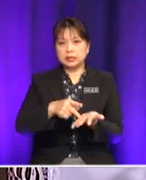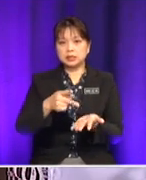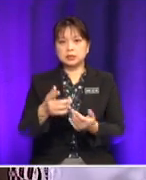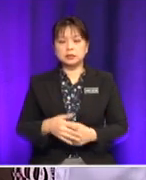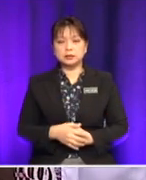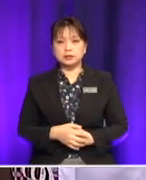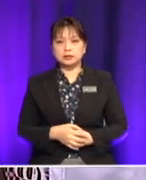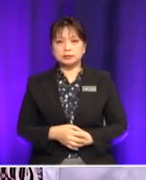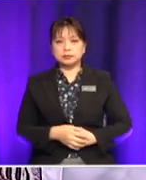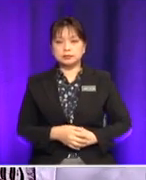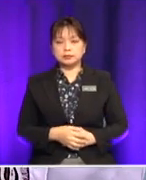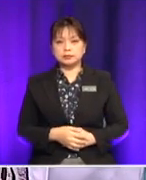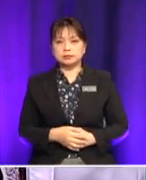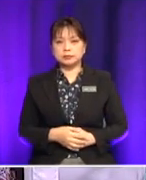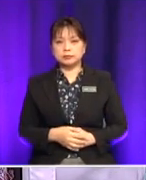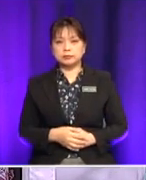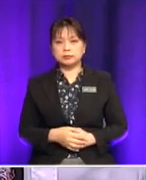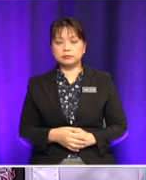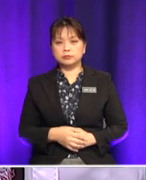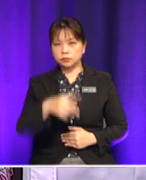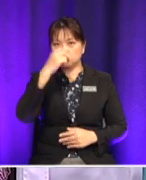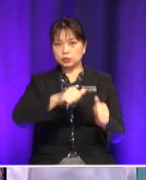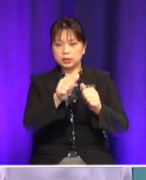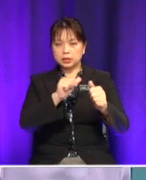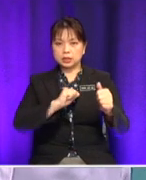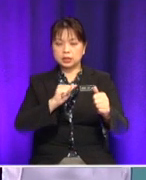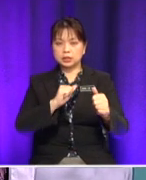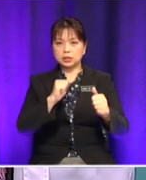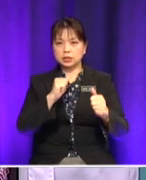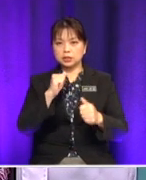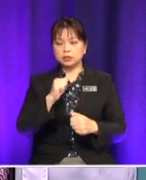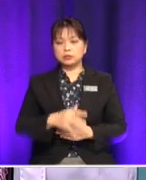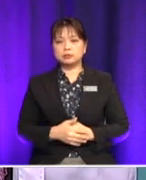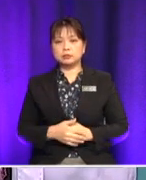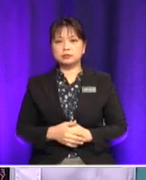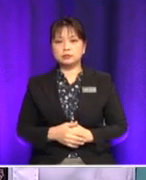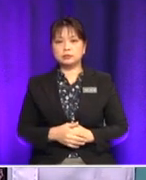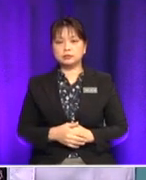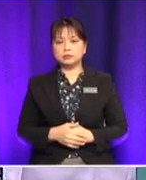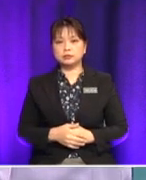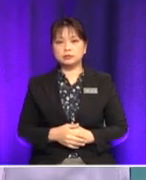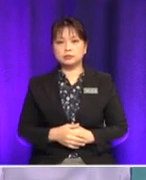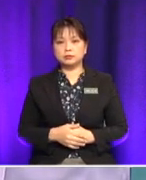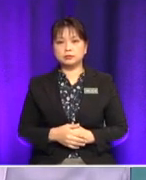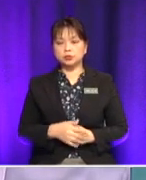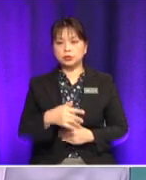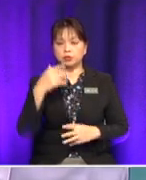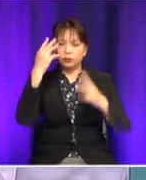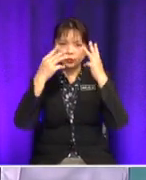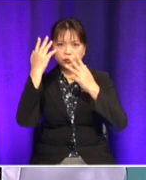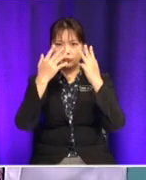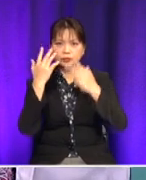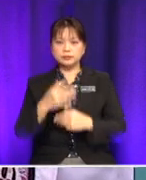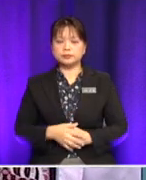bagi mengelakkan kekeliruan eh memudahkan ahli sains berkomunikasi sebab bukan Malaysia yeuh